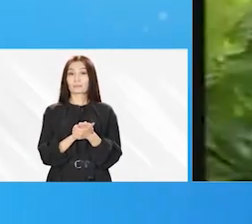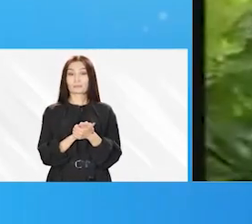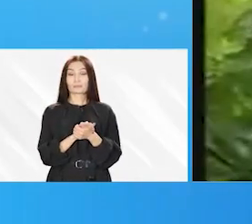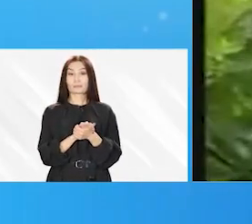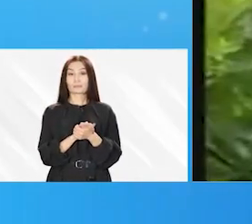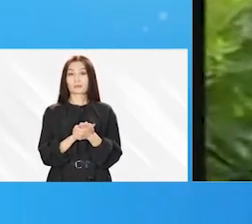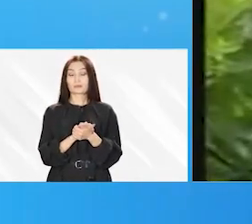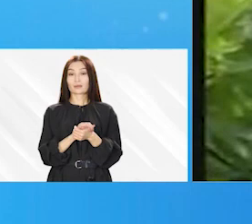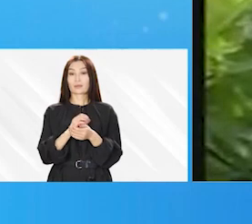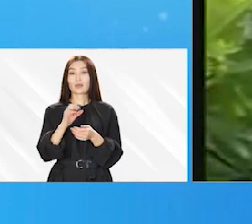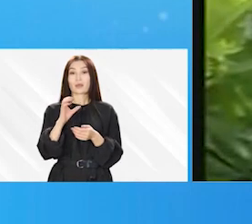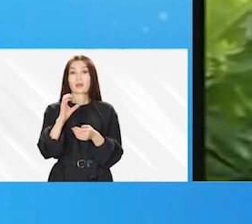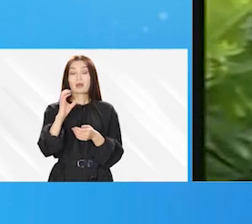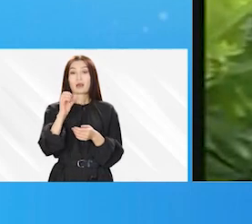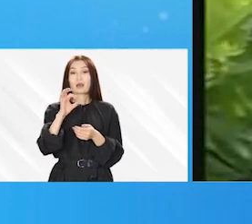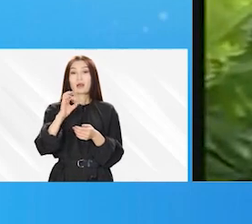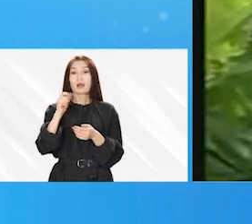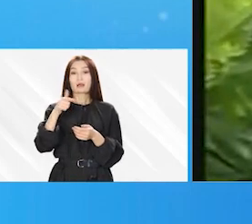осот огородный